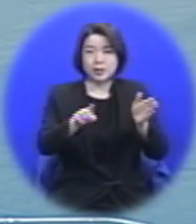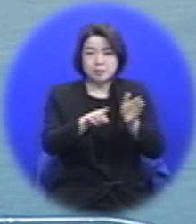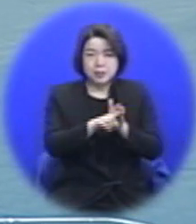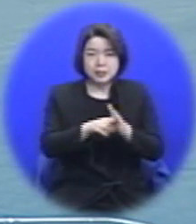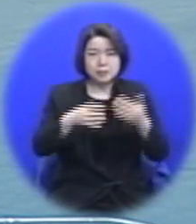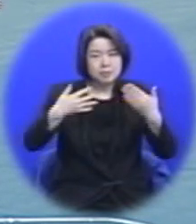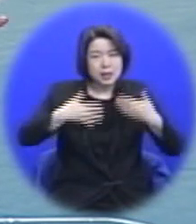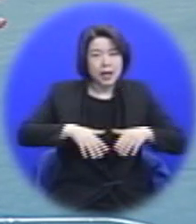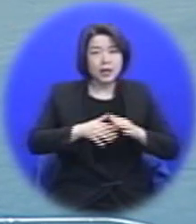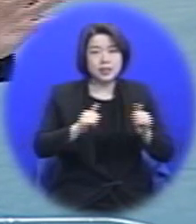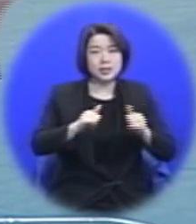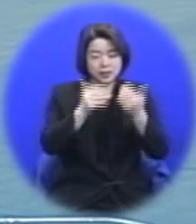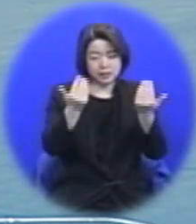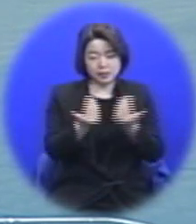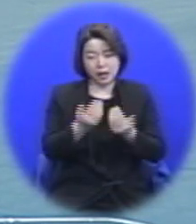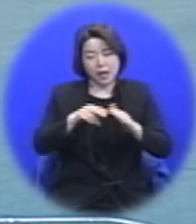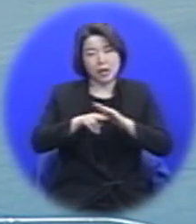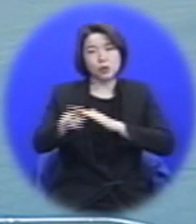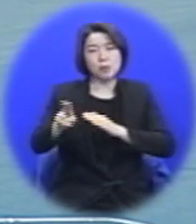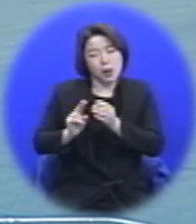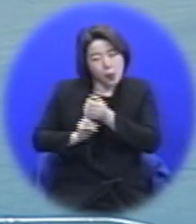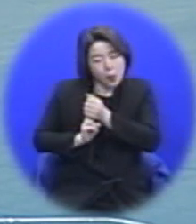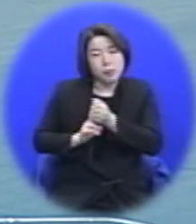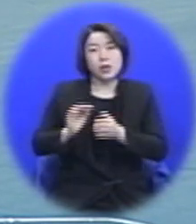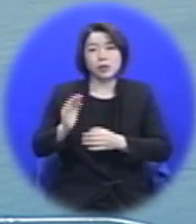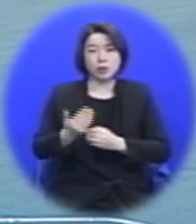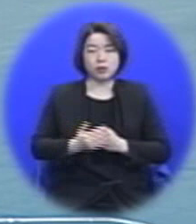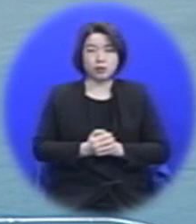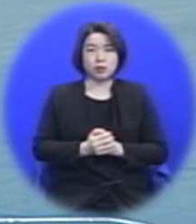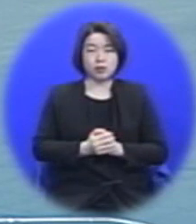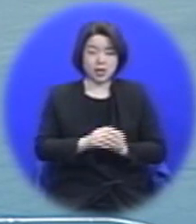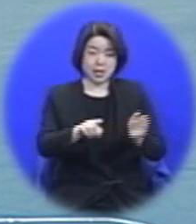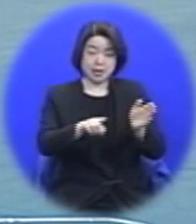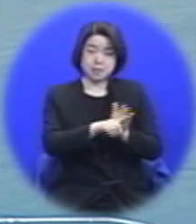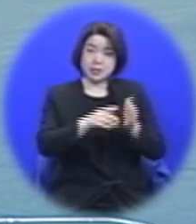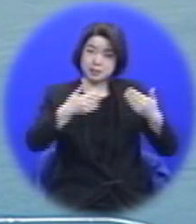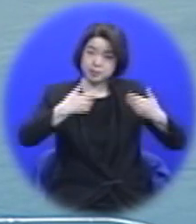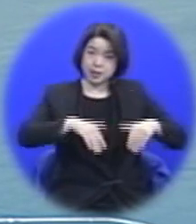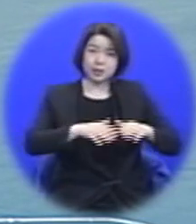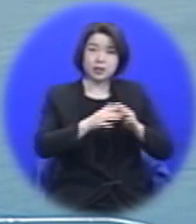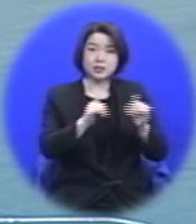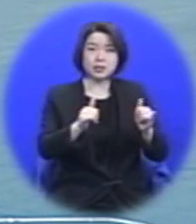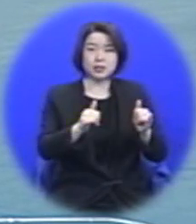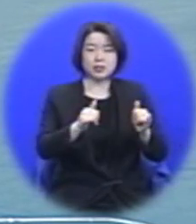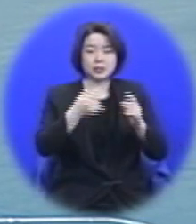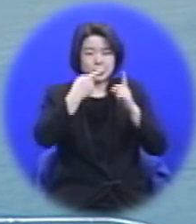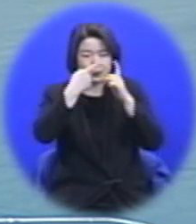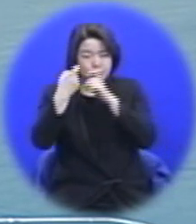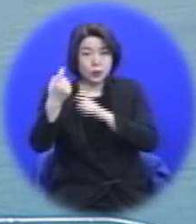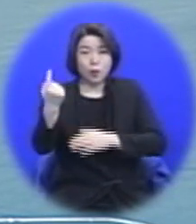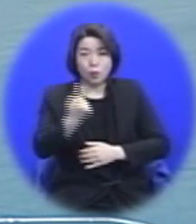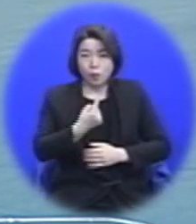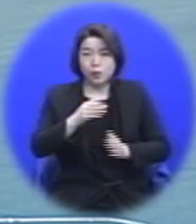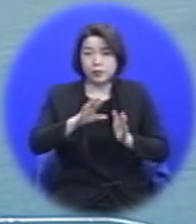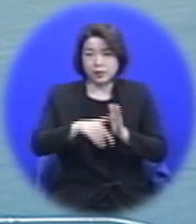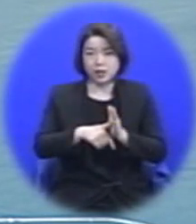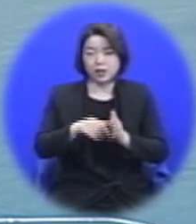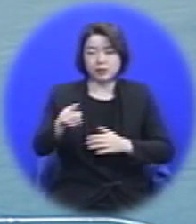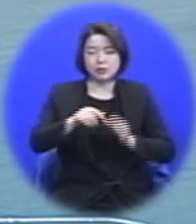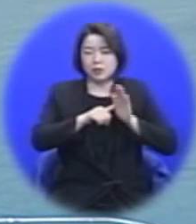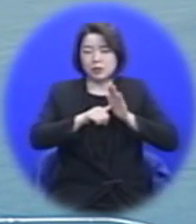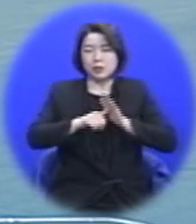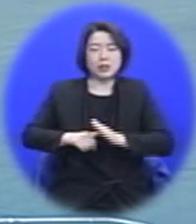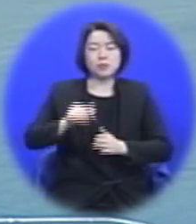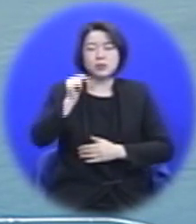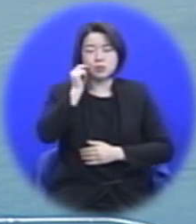자는 다 도망가고 숨어버립니다. 믿음이 약한 자는 유혹이 올 때 그